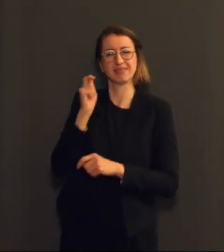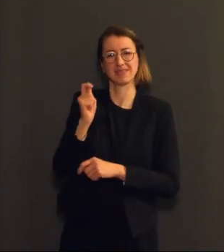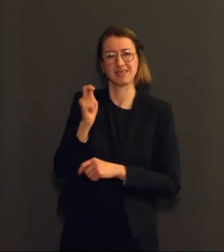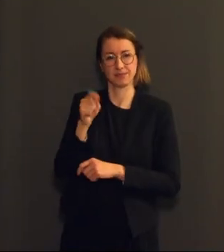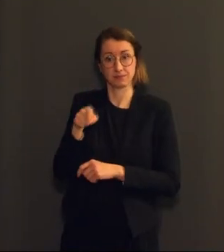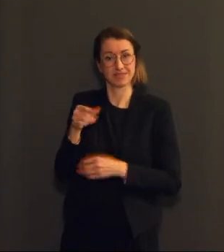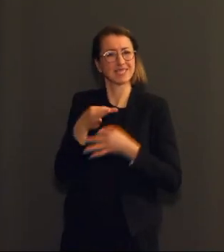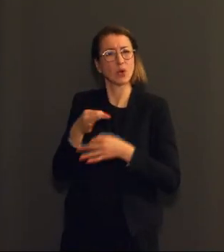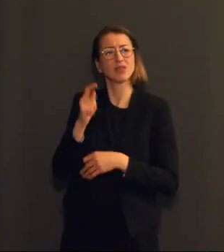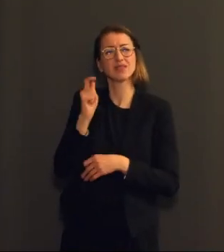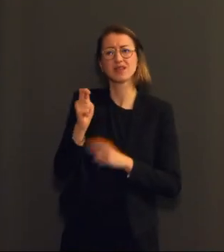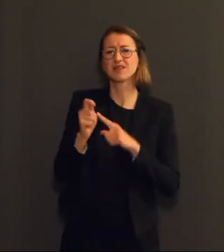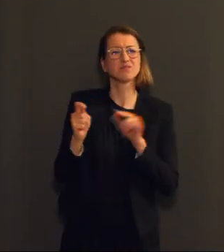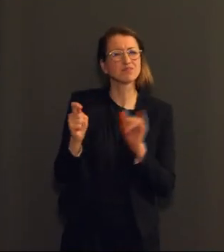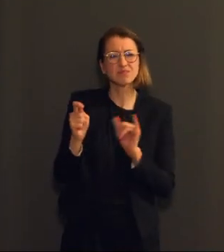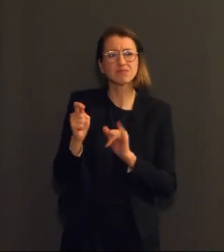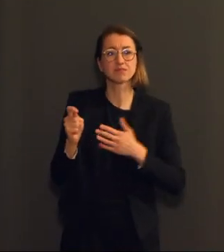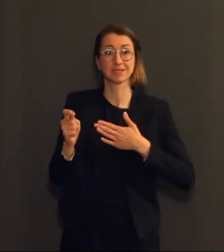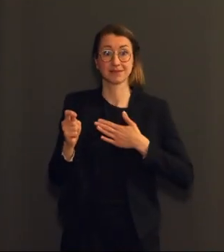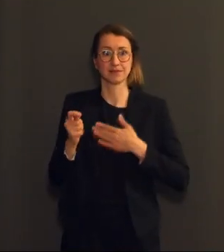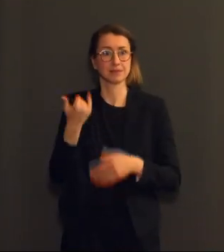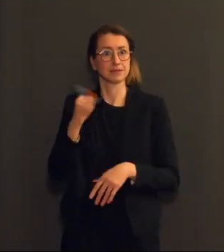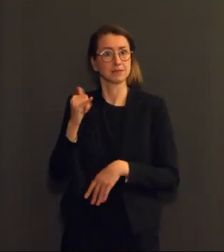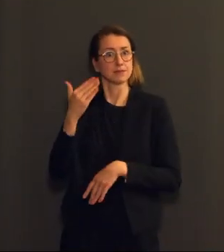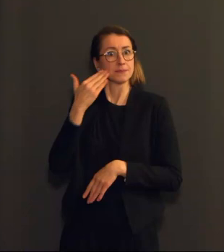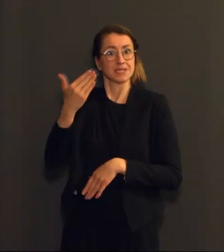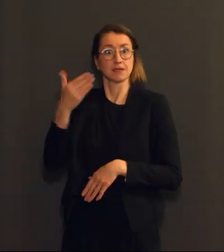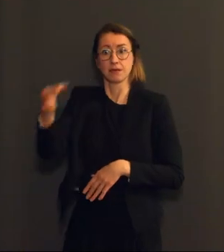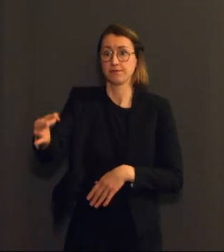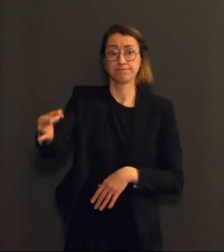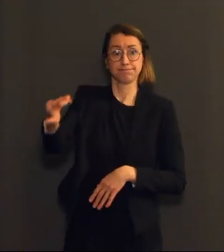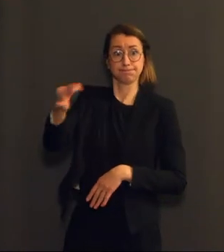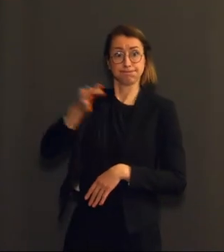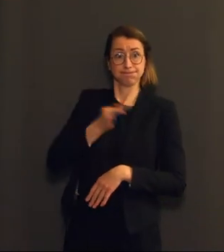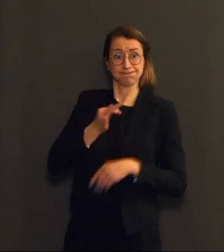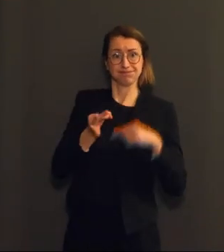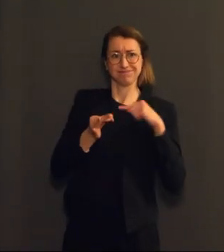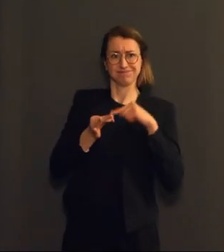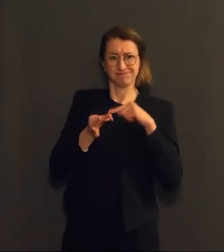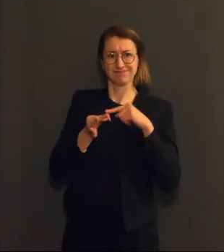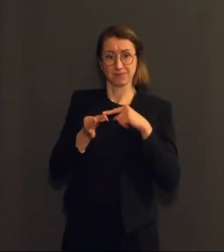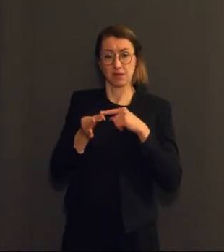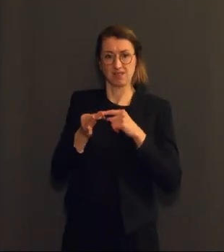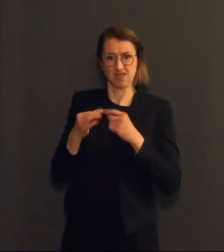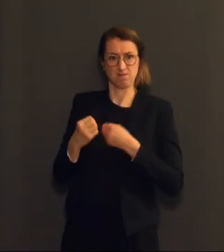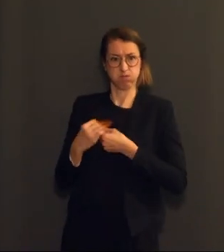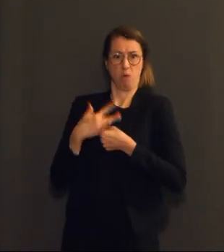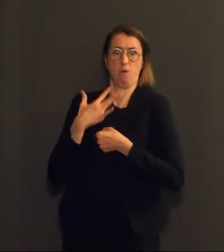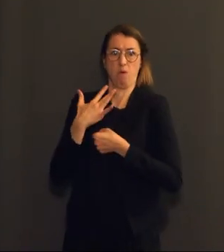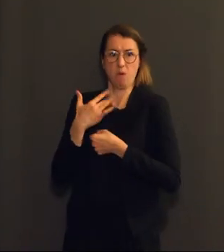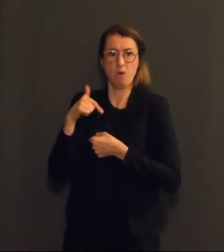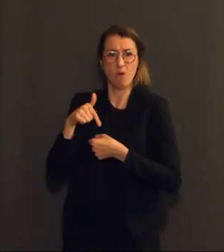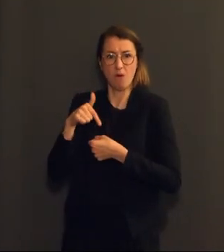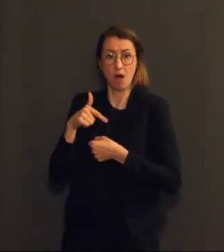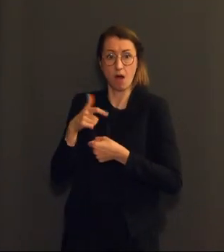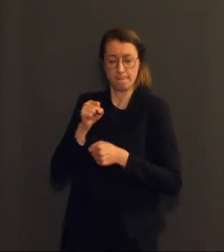manière extrêmement efficace contre les cellules de notre organisme qui sont infectées par le virus. Elles n'interviennent donc pas